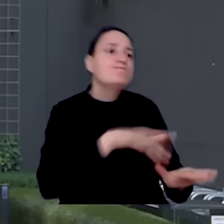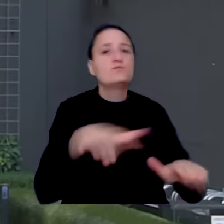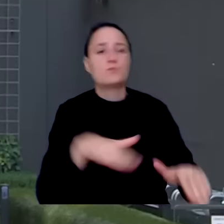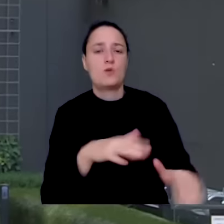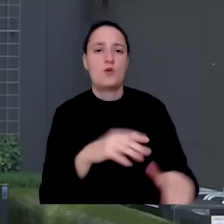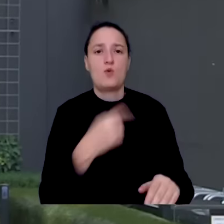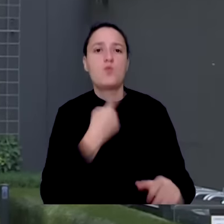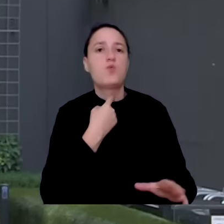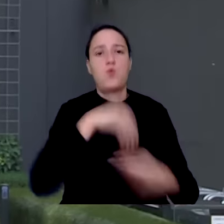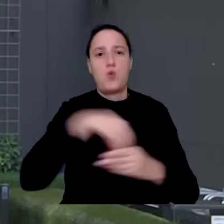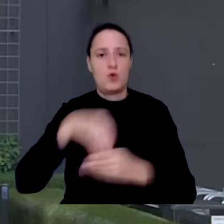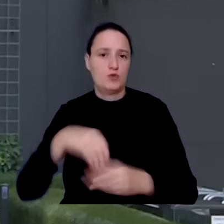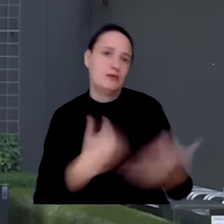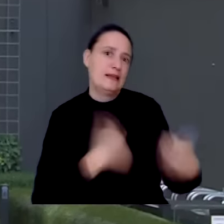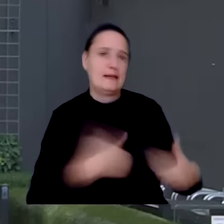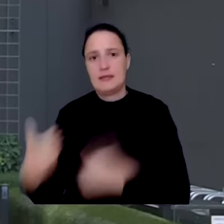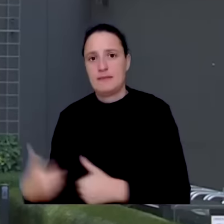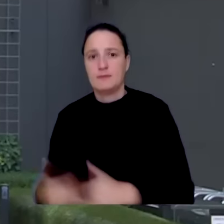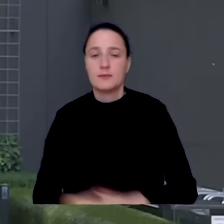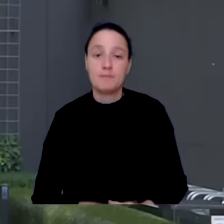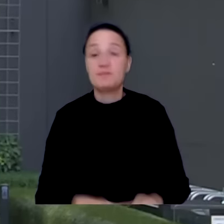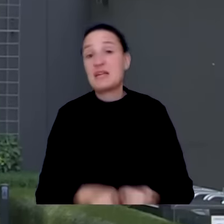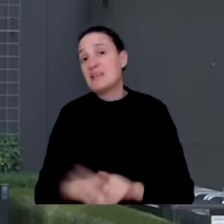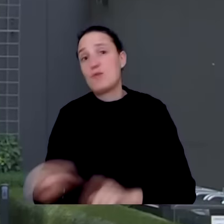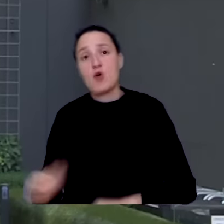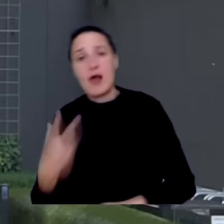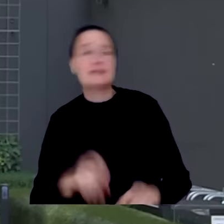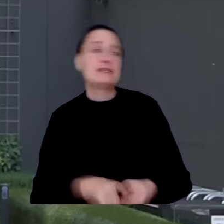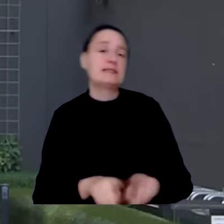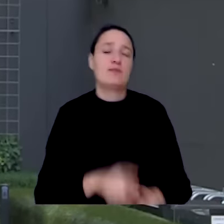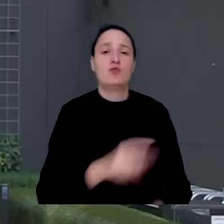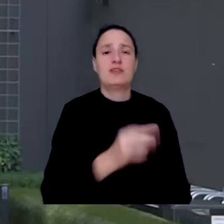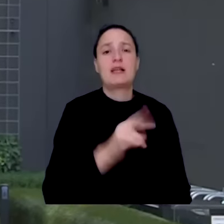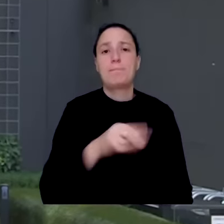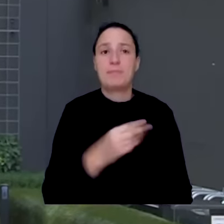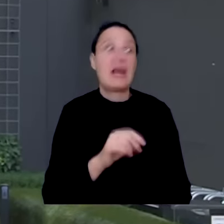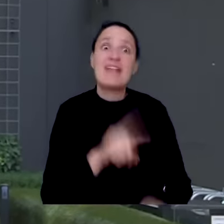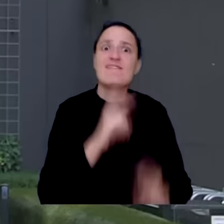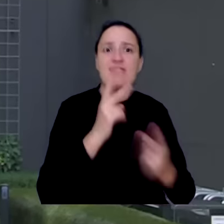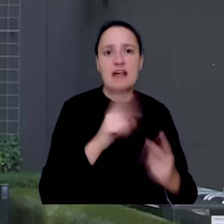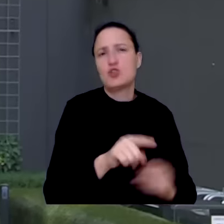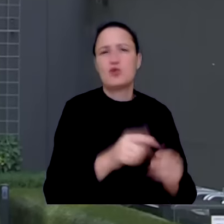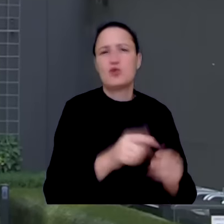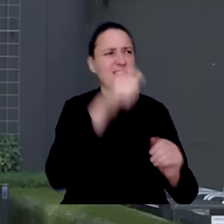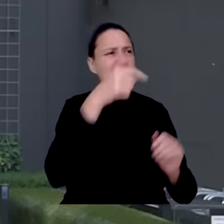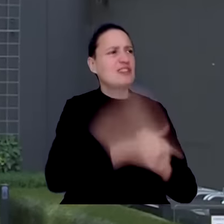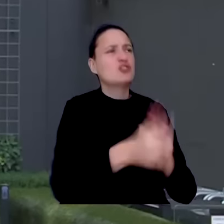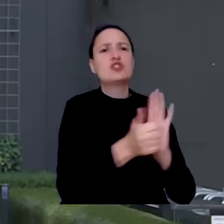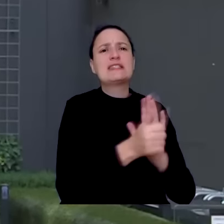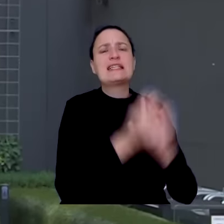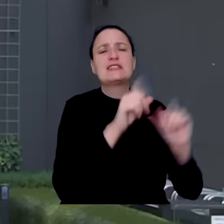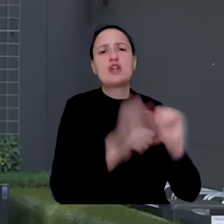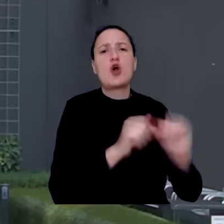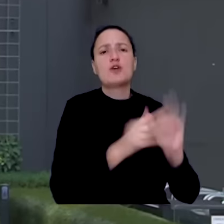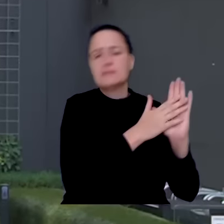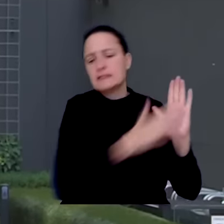prezydent Trump. Kwestią kluczową jest to, że Donald Trump regularnie od roku 2016 jest w kontakcie